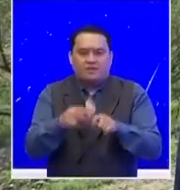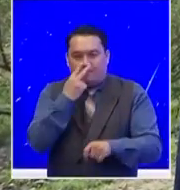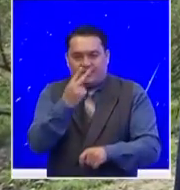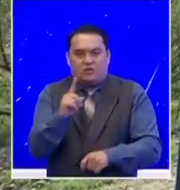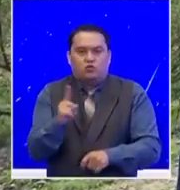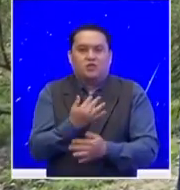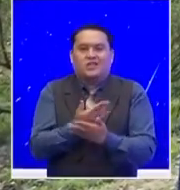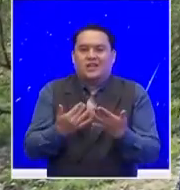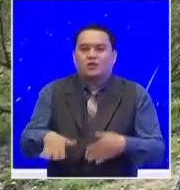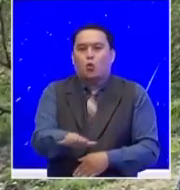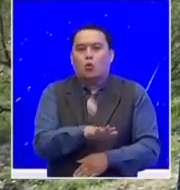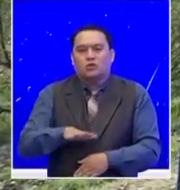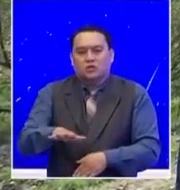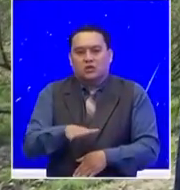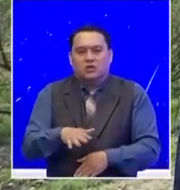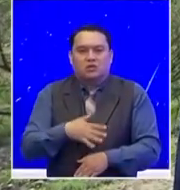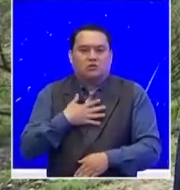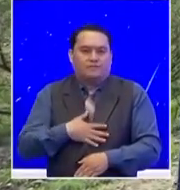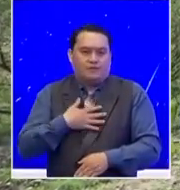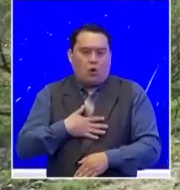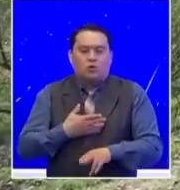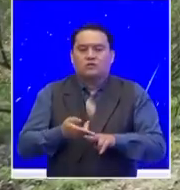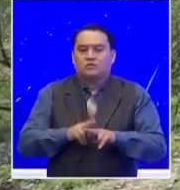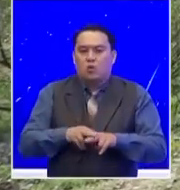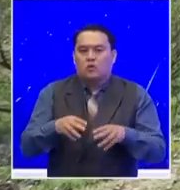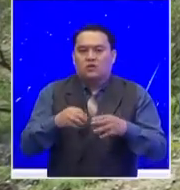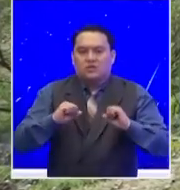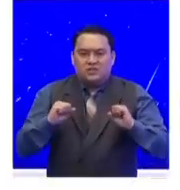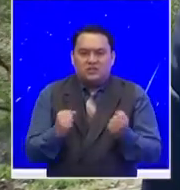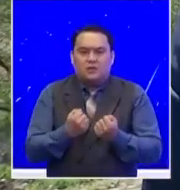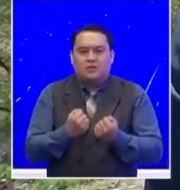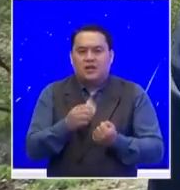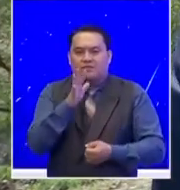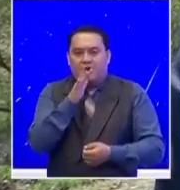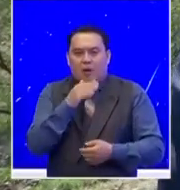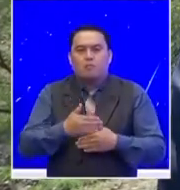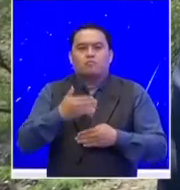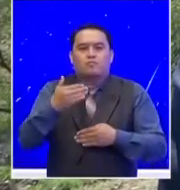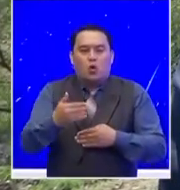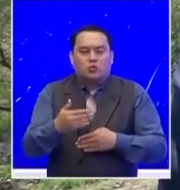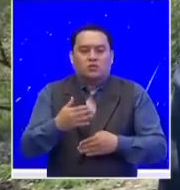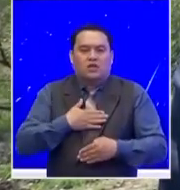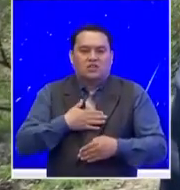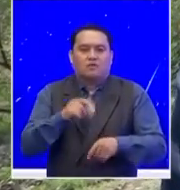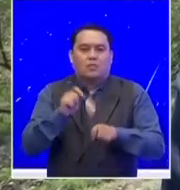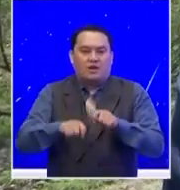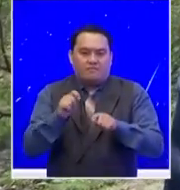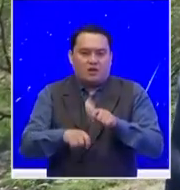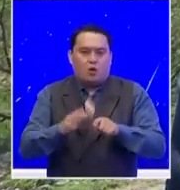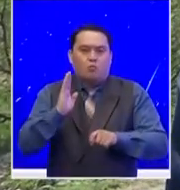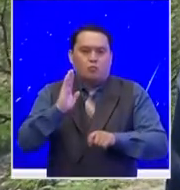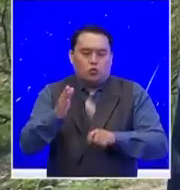в некоторых участках дорога является неудовлетворительна после зимнего содержания дорог. После нашего мониторинга сейчас